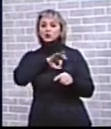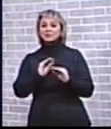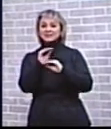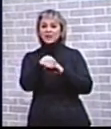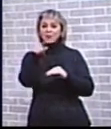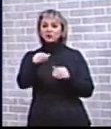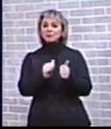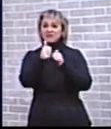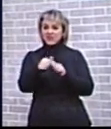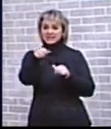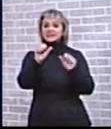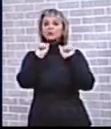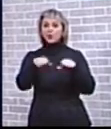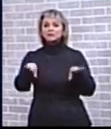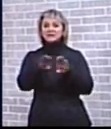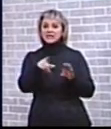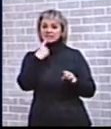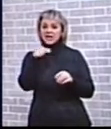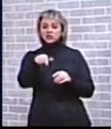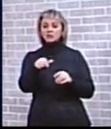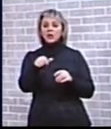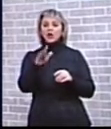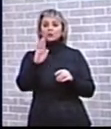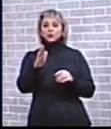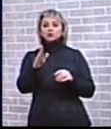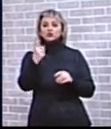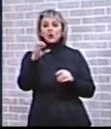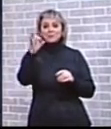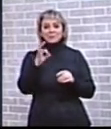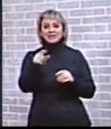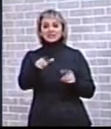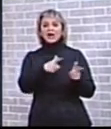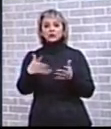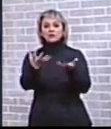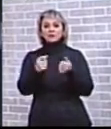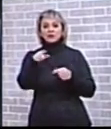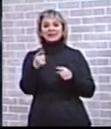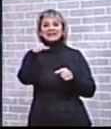дополнительные преференции, можно так скажем, будут 100%. Мы к этому придем